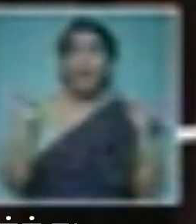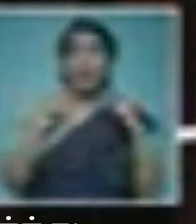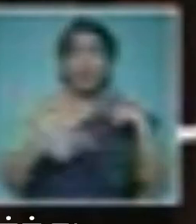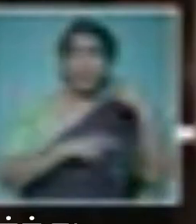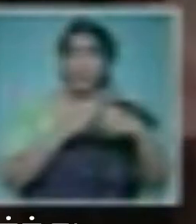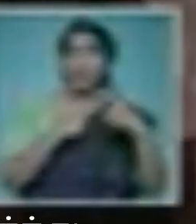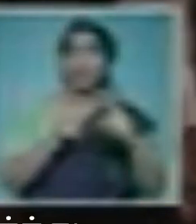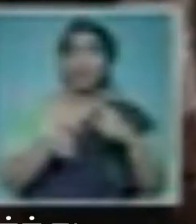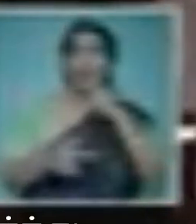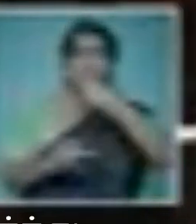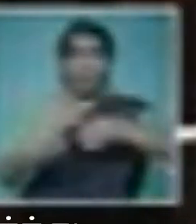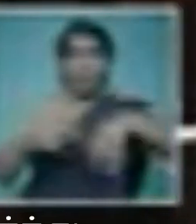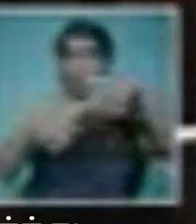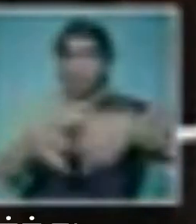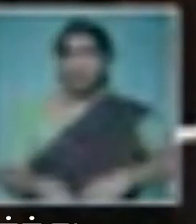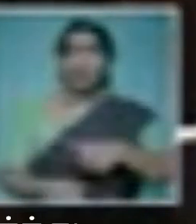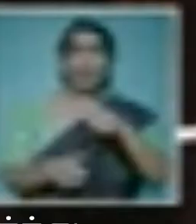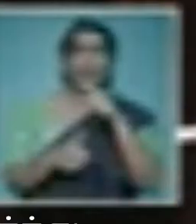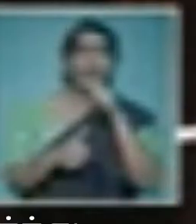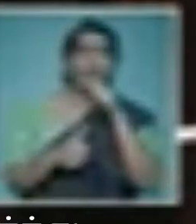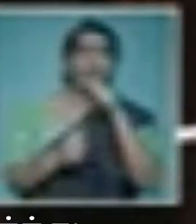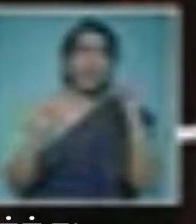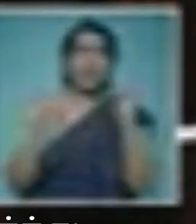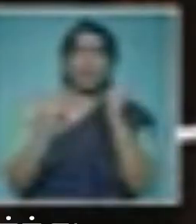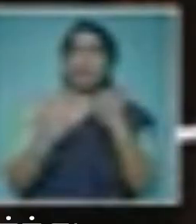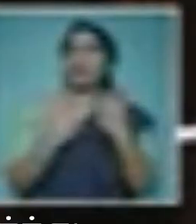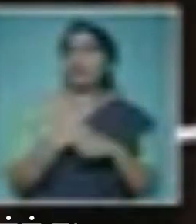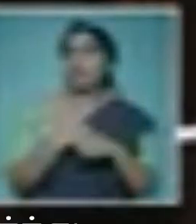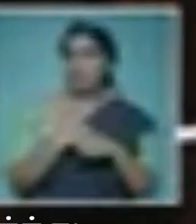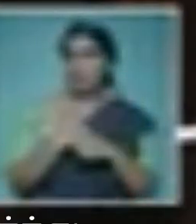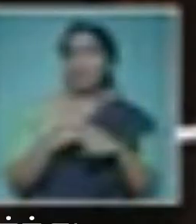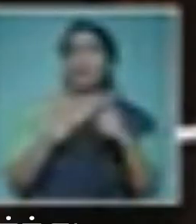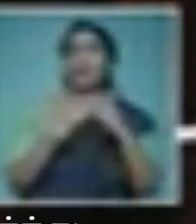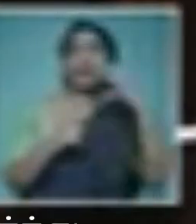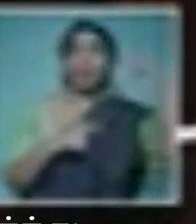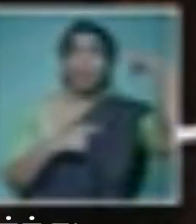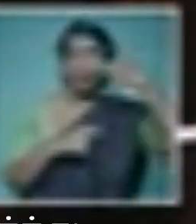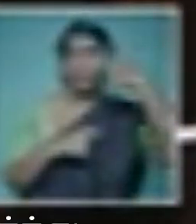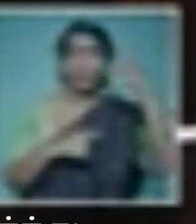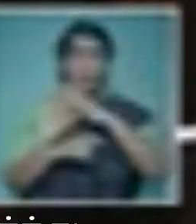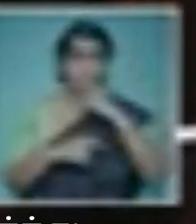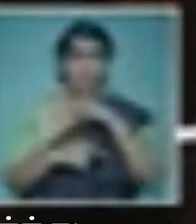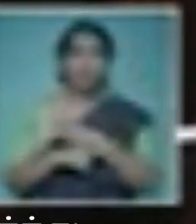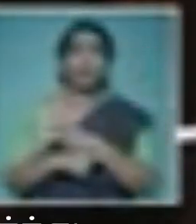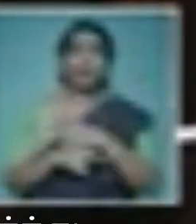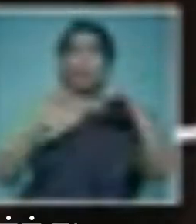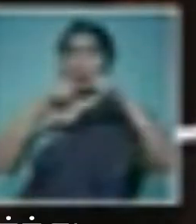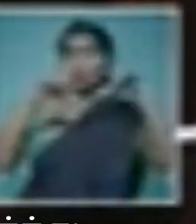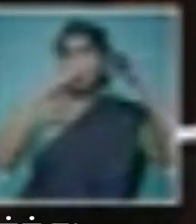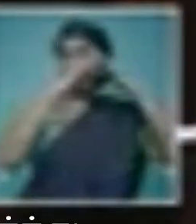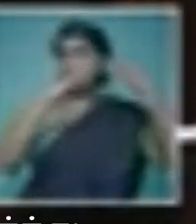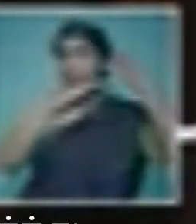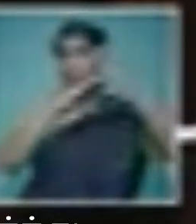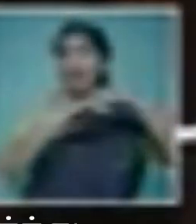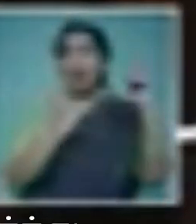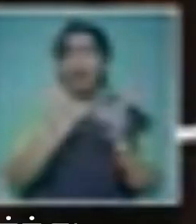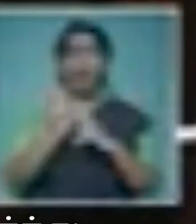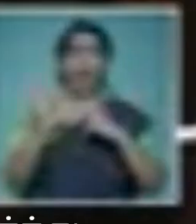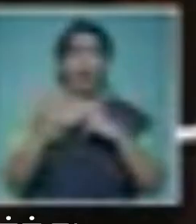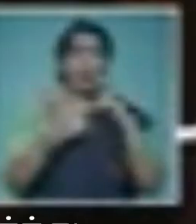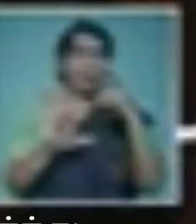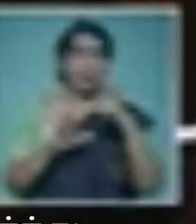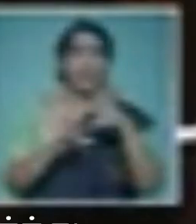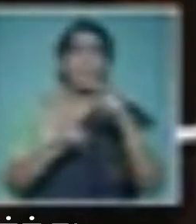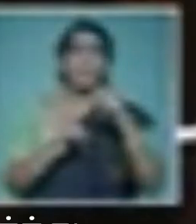කියලා ලින්ක් කපල ඒකෙන් වතුර අරගෙන අයිස් හදලා විකුණනවා ඊට පස්සේ ගත්තම පවර් ඇන් එනර්ජි කියලා ගත්තම සෝලා වලට ඉඩම් දෙනවා කියලා අක්කර 200ක් ප්‍රාදේශීය